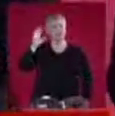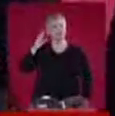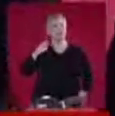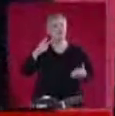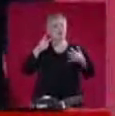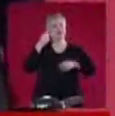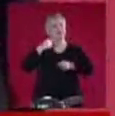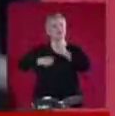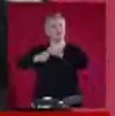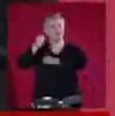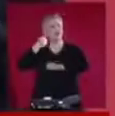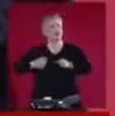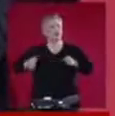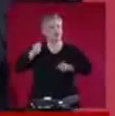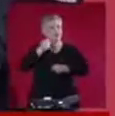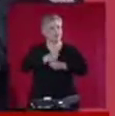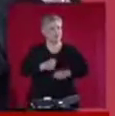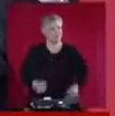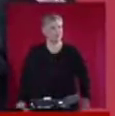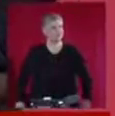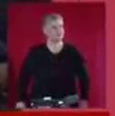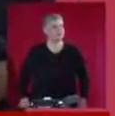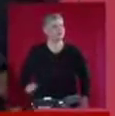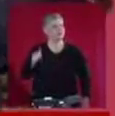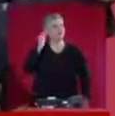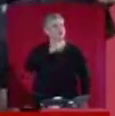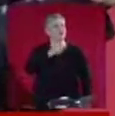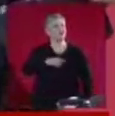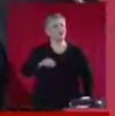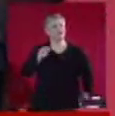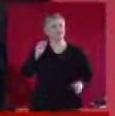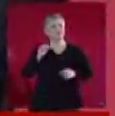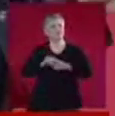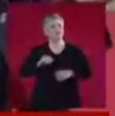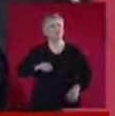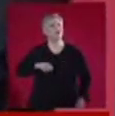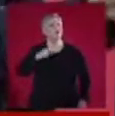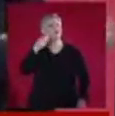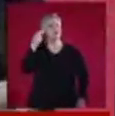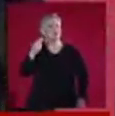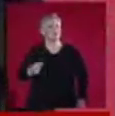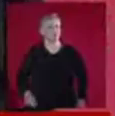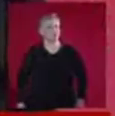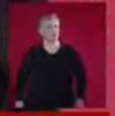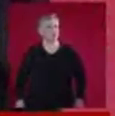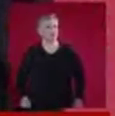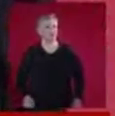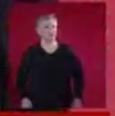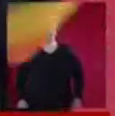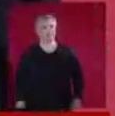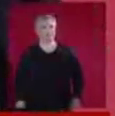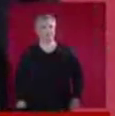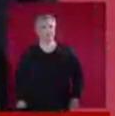συνεργασίας των προοδευτικών δυνάμεων αλλά και της ευρώπης στο ψηφοδέλτιο μας εκπροσωπώντας την κίνηση πολιτών